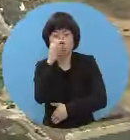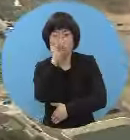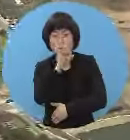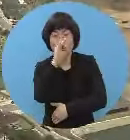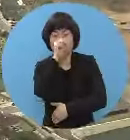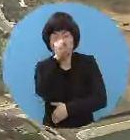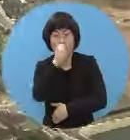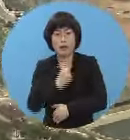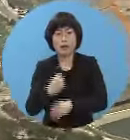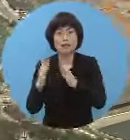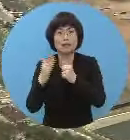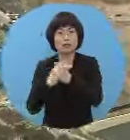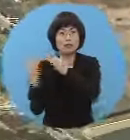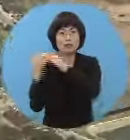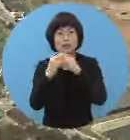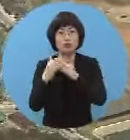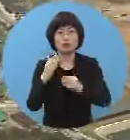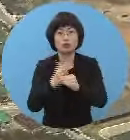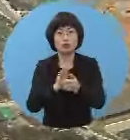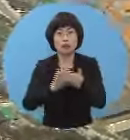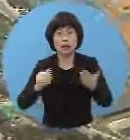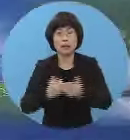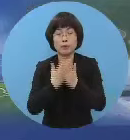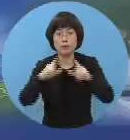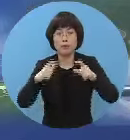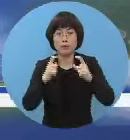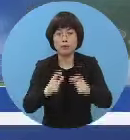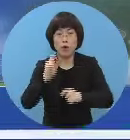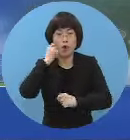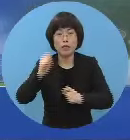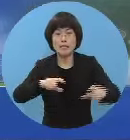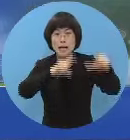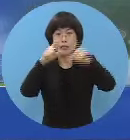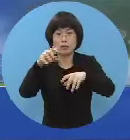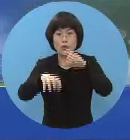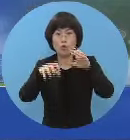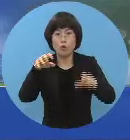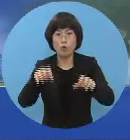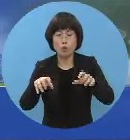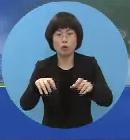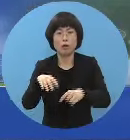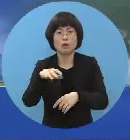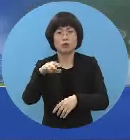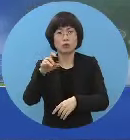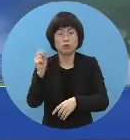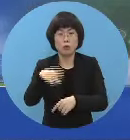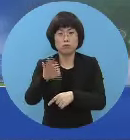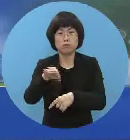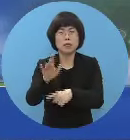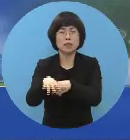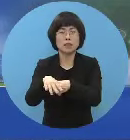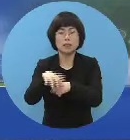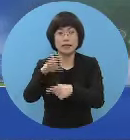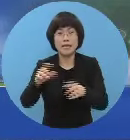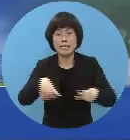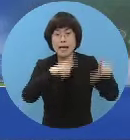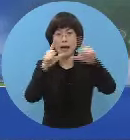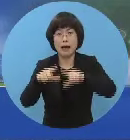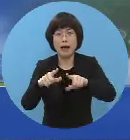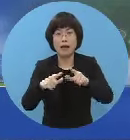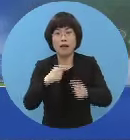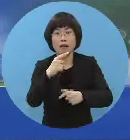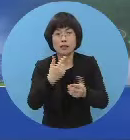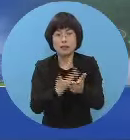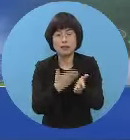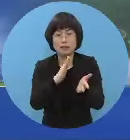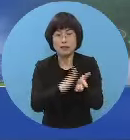매력적인 귀농 귀촌 지역으로 부각되고 있습니다. 전남 지역 달동네나 쪽방촌, 낙후된 농어촌 마을 등 취약 지역에